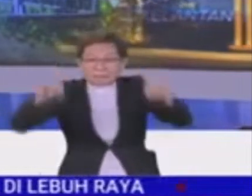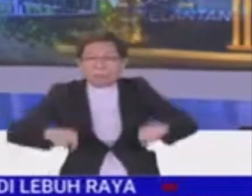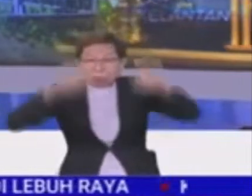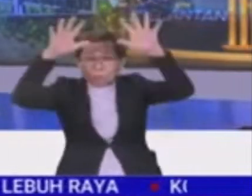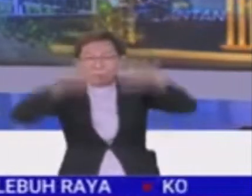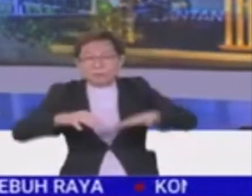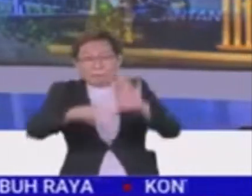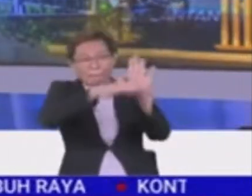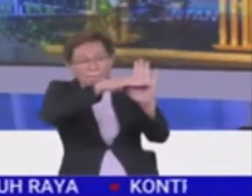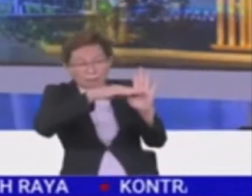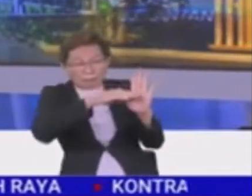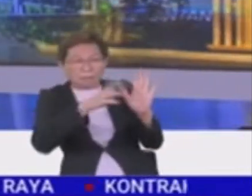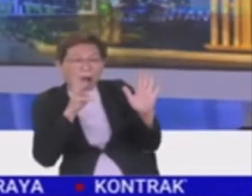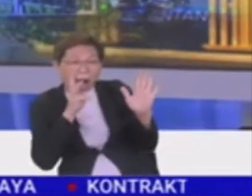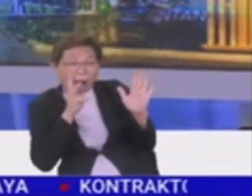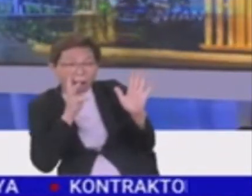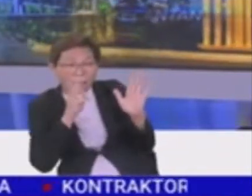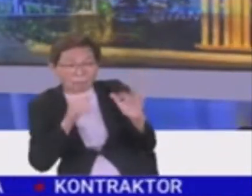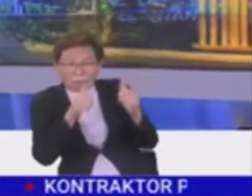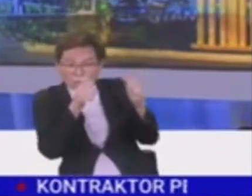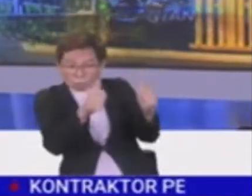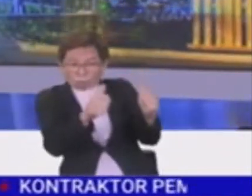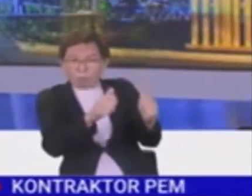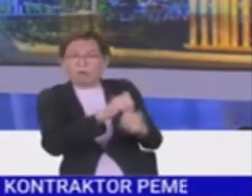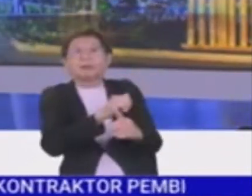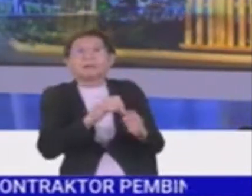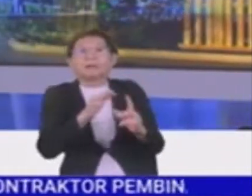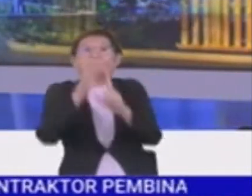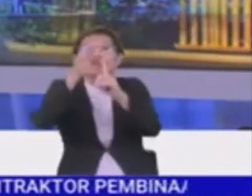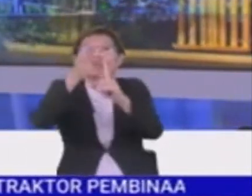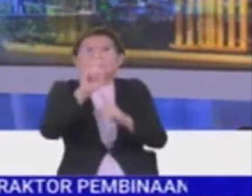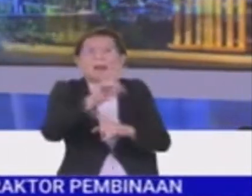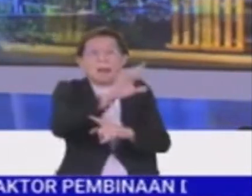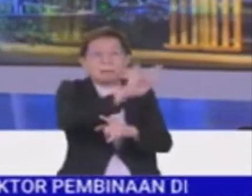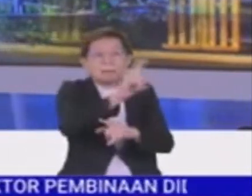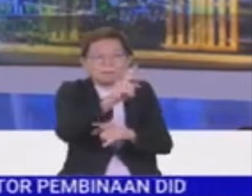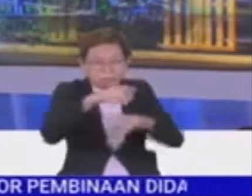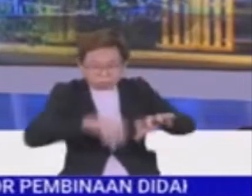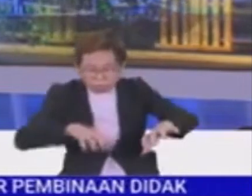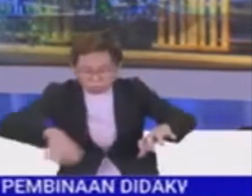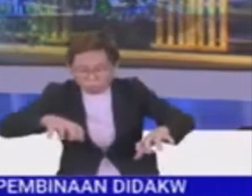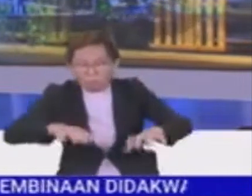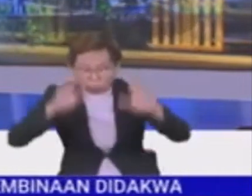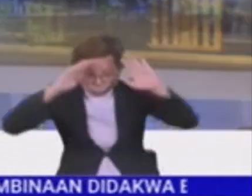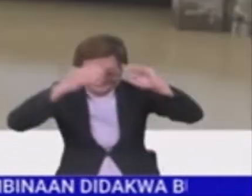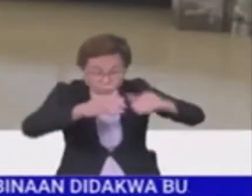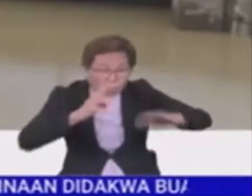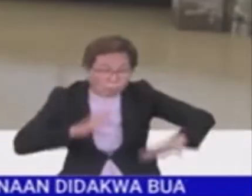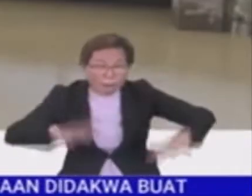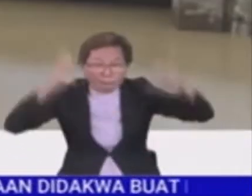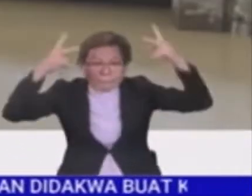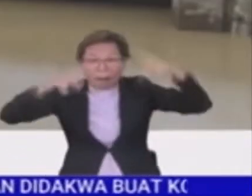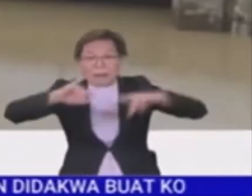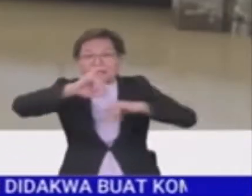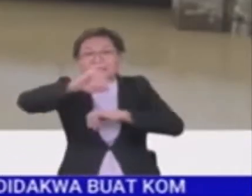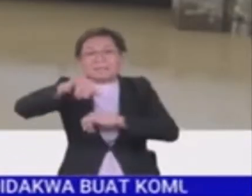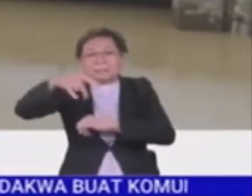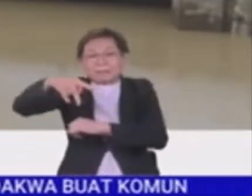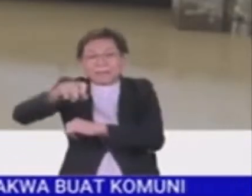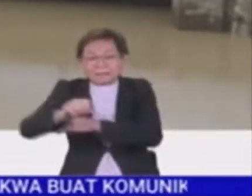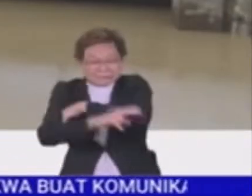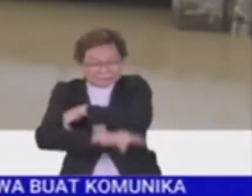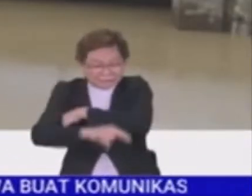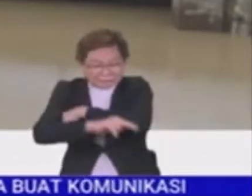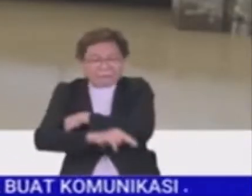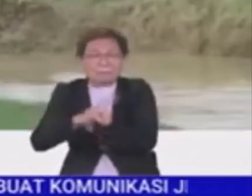agar berfungsi dengan baik terutama di 81 lokasi tumpuan banjir. Menurut pengarah GPS Negeri, Insinyur Syahri